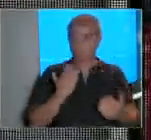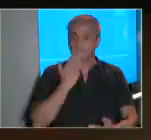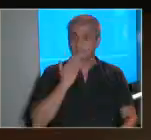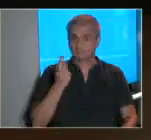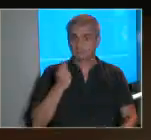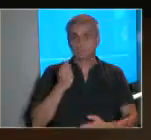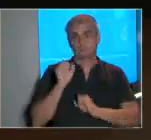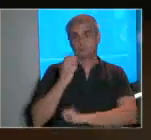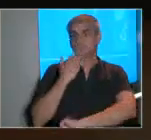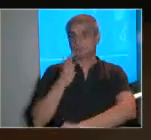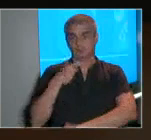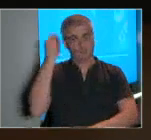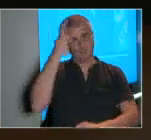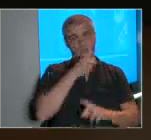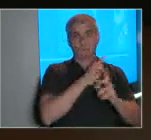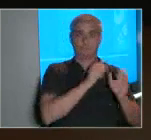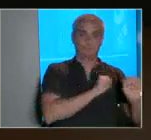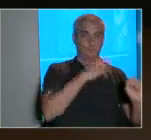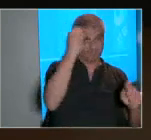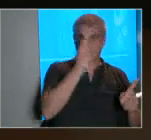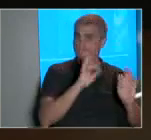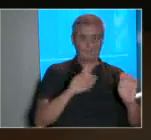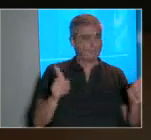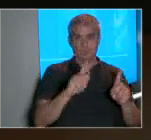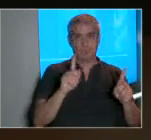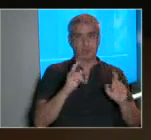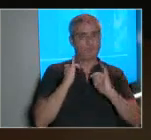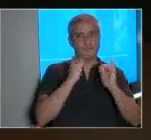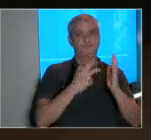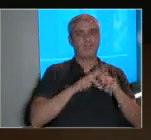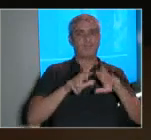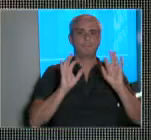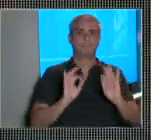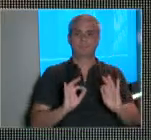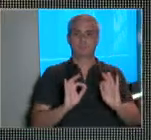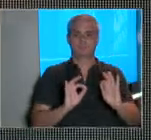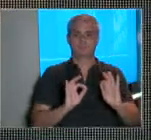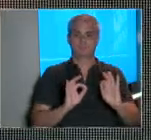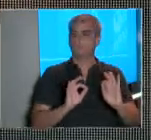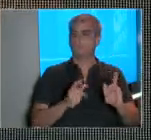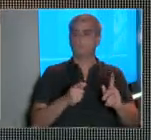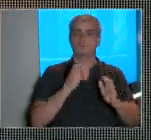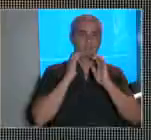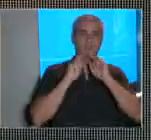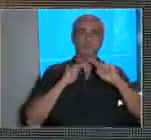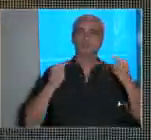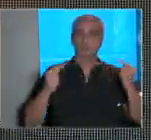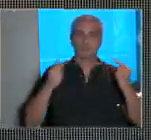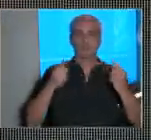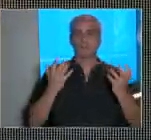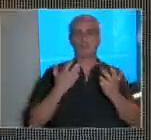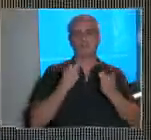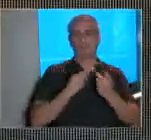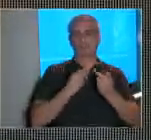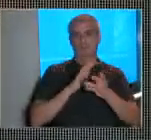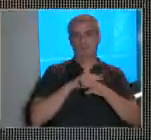הישראלית תומכת בישראלים, הפלסטינית בפלסטינים, ואף אחד מהם לא מביאה לנו את המציאות. כלי התקשורת השונים הינם הכלי